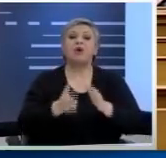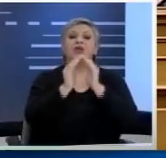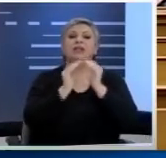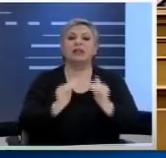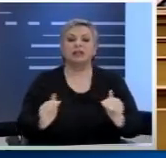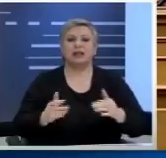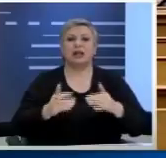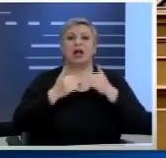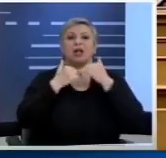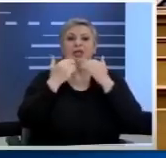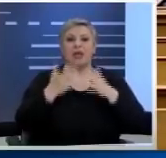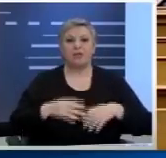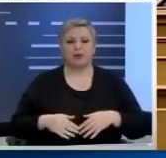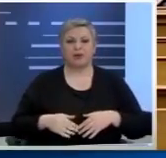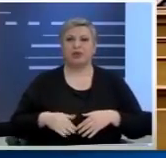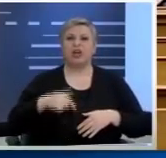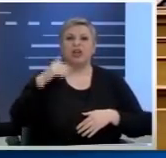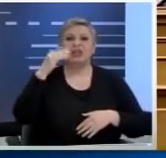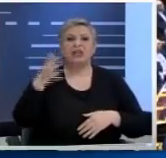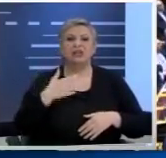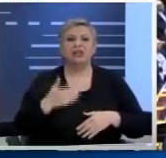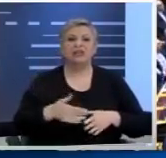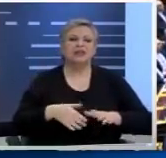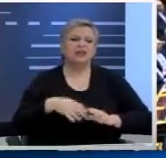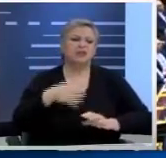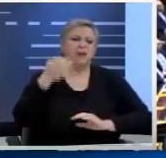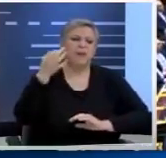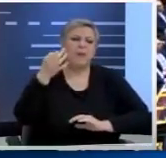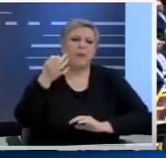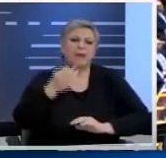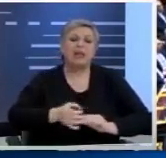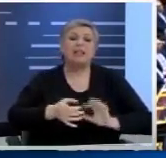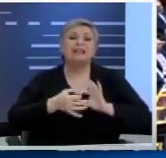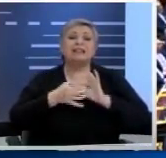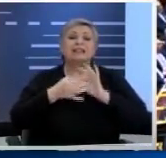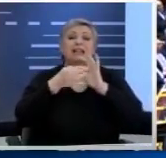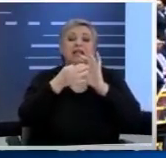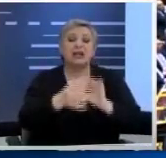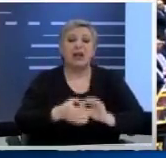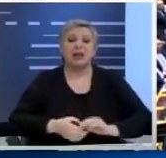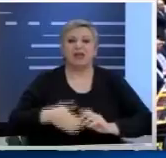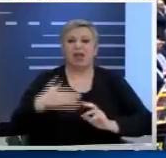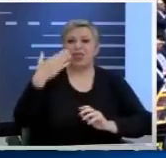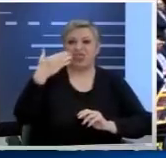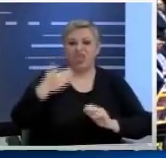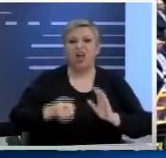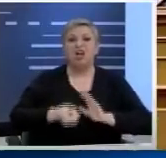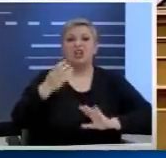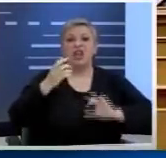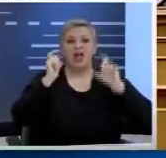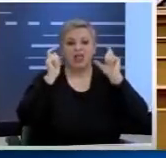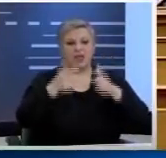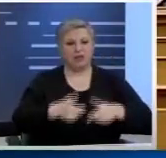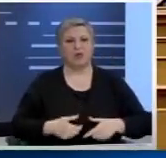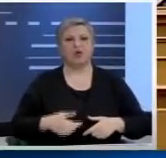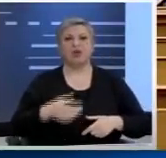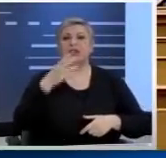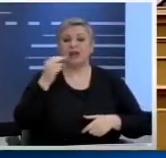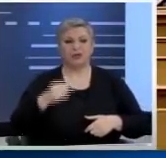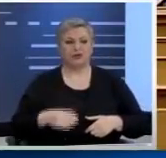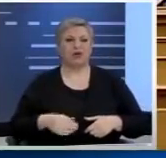αυτό. Γιατί μεροληπτείτε συστηματικά εις βάρος της Νέας Δημοκρατίας. Κύριε Μητσοτάκη, έχετε άδικο. Γιατί είστε κομματικός πρόεδρος. Έχετε